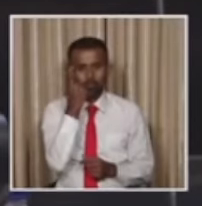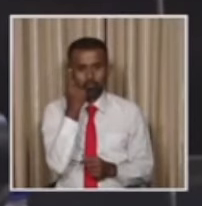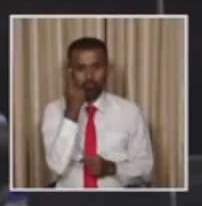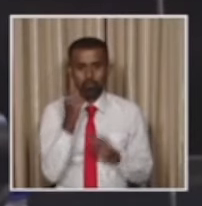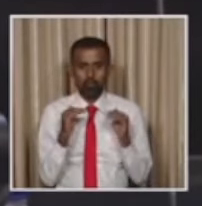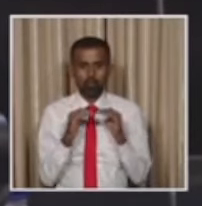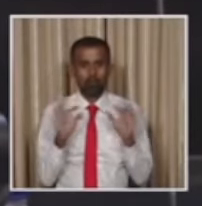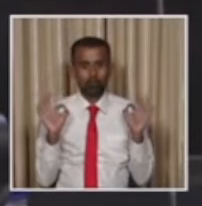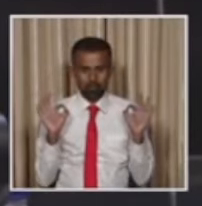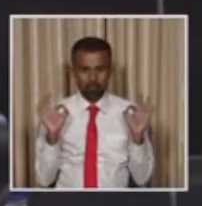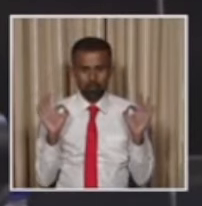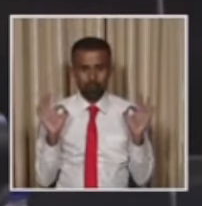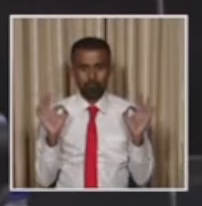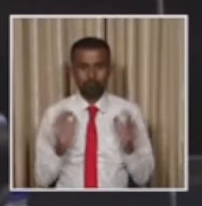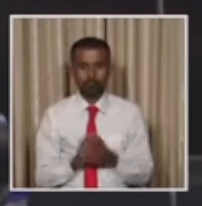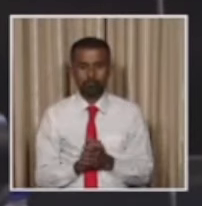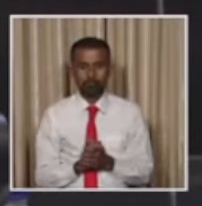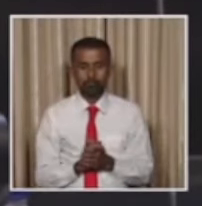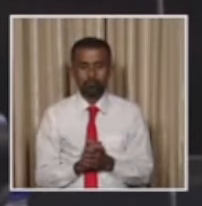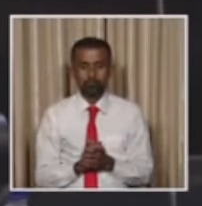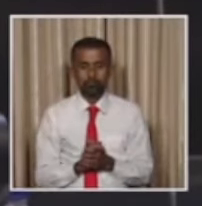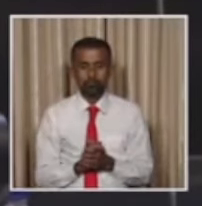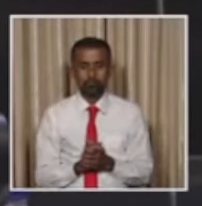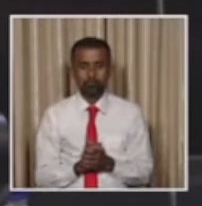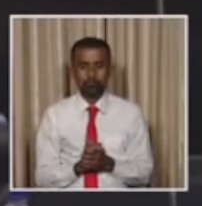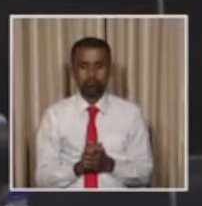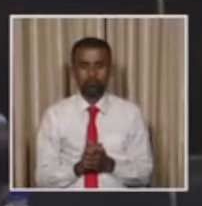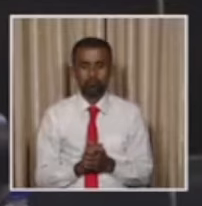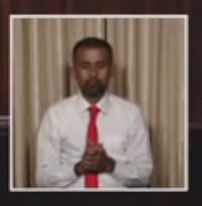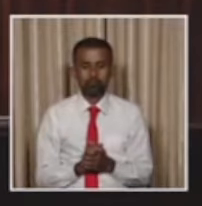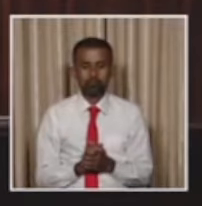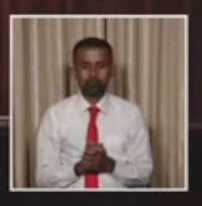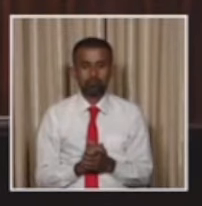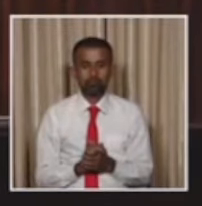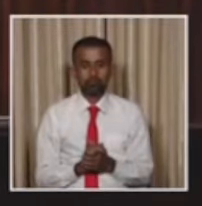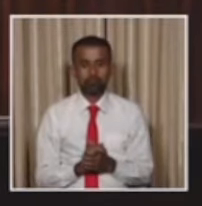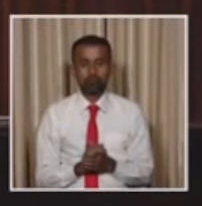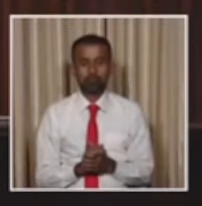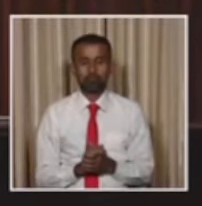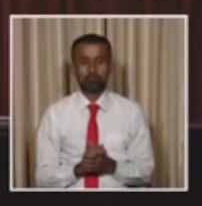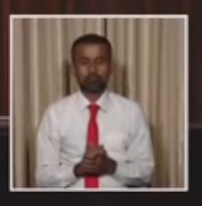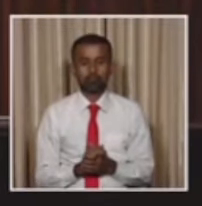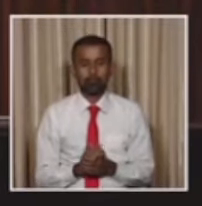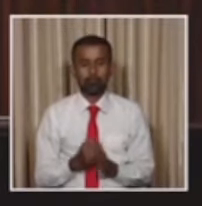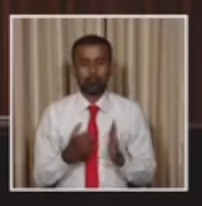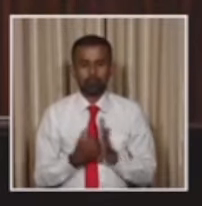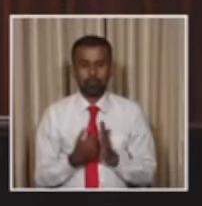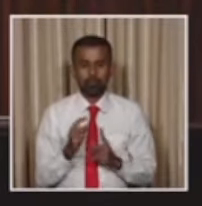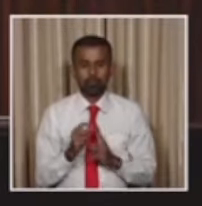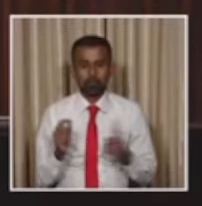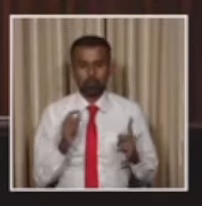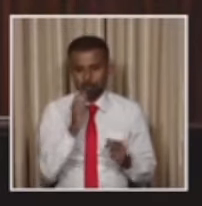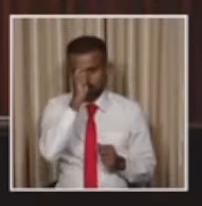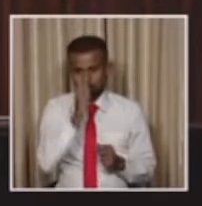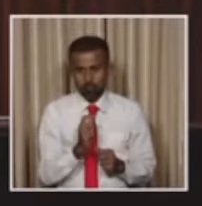හරිම සාධාරණයි. ඔව්, කතා කරන්න ගරු අමත. ගරු මුලාසනුන්ට